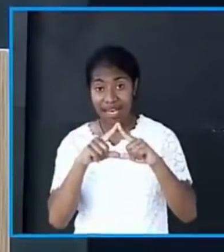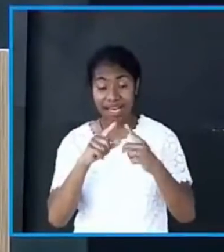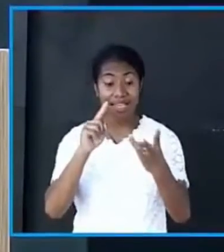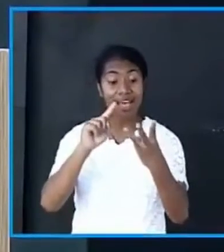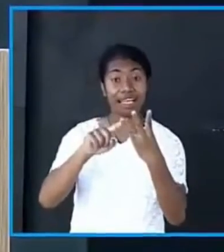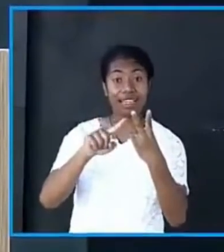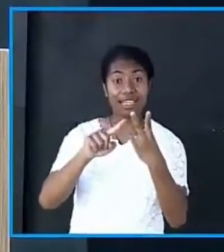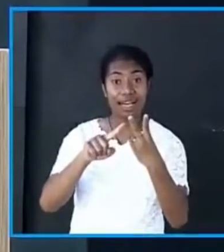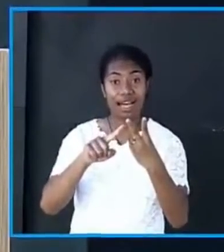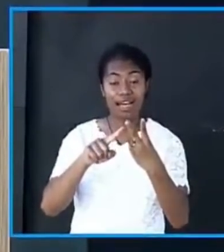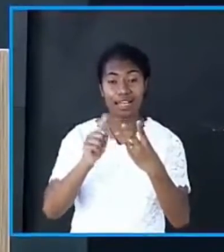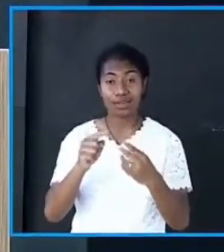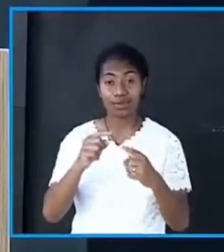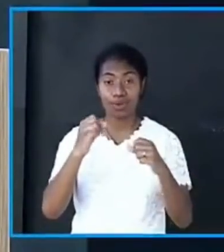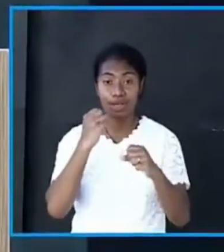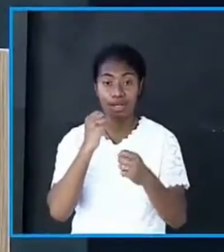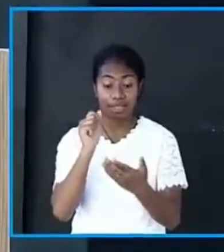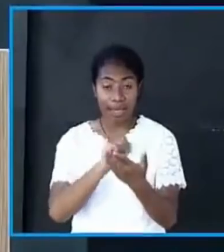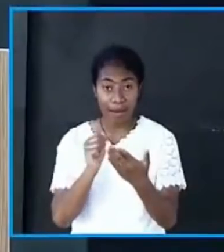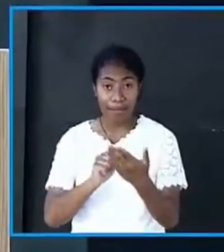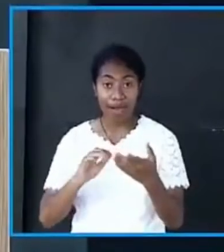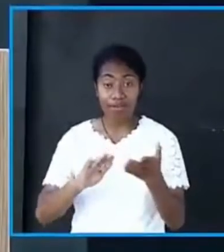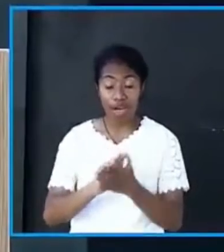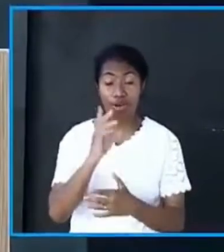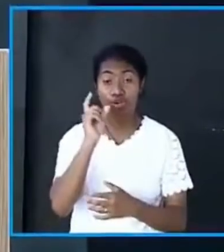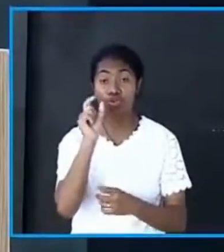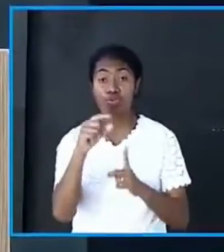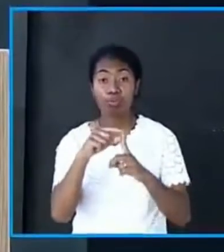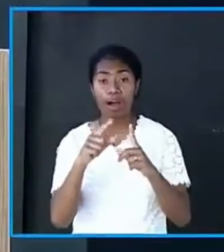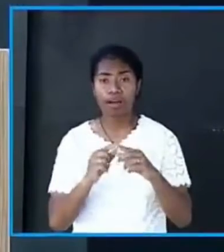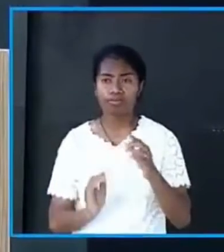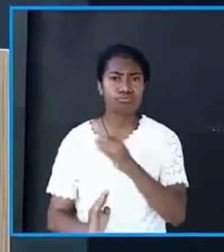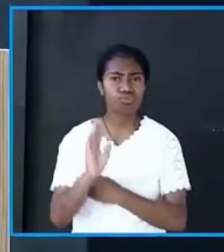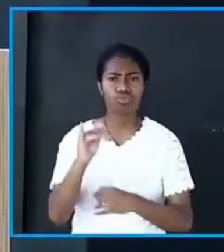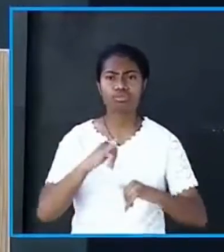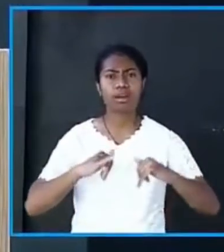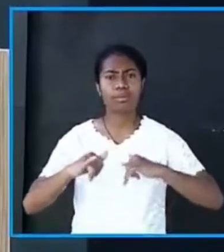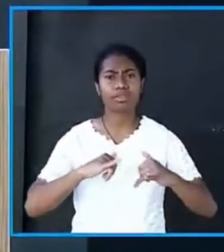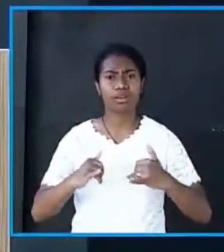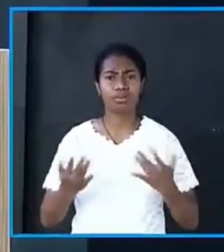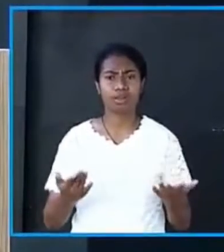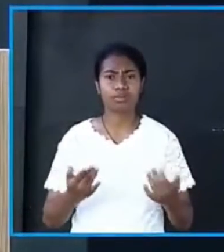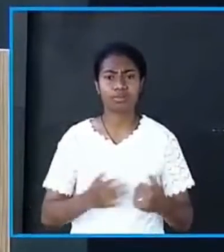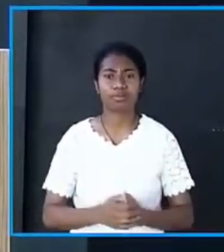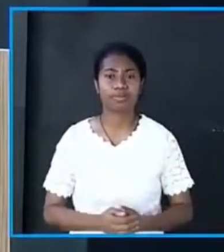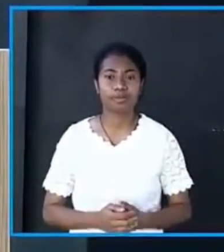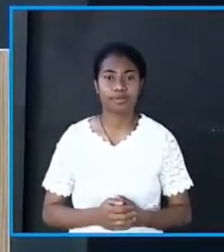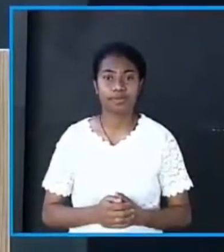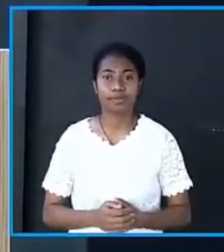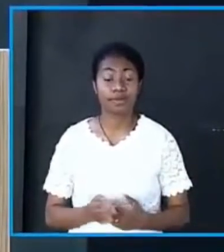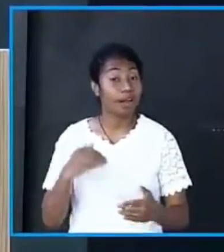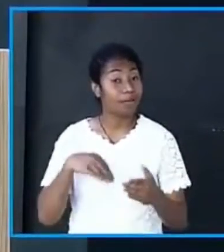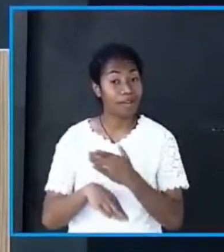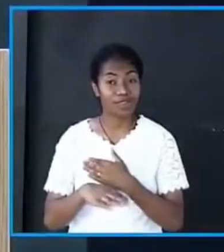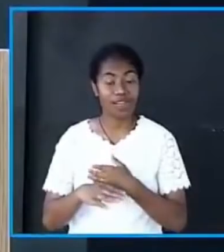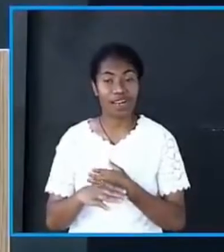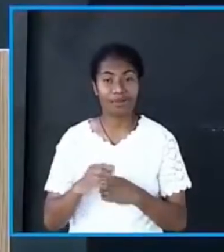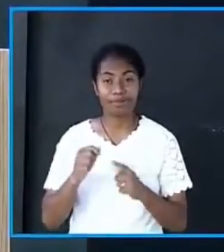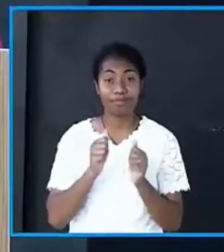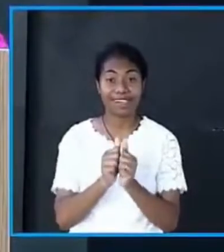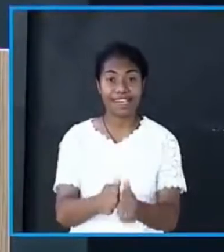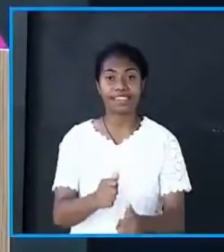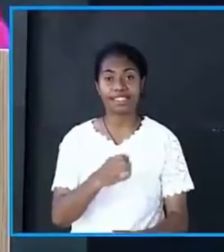sama-sama Indonesia Terus tinggal gambarnya saja masuk Perjanjian Baru